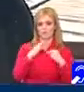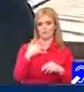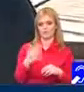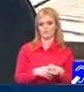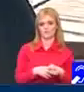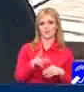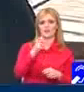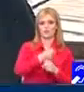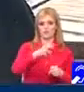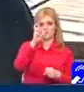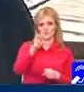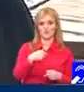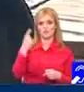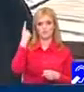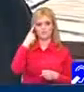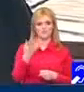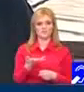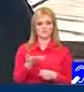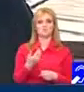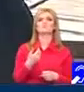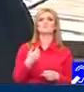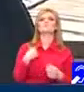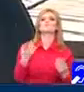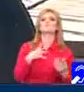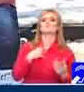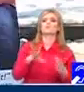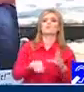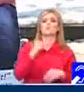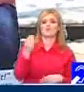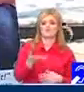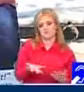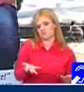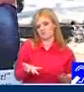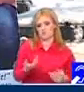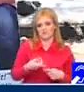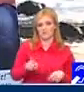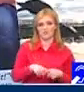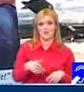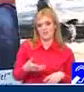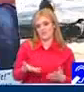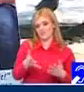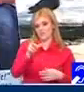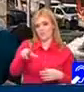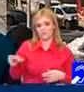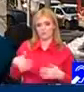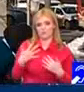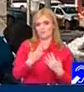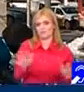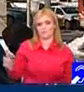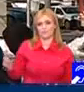la bugetari ne gândim, de cu nevoie noi să alegem dușmanii noștri. Desigur că decepționează fiecare acțiune